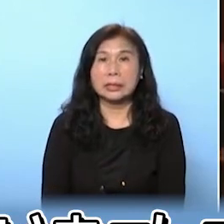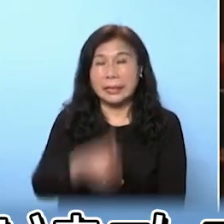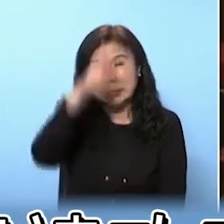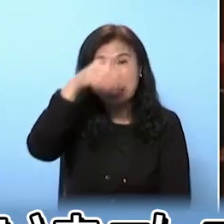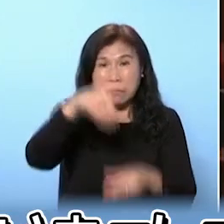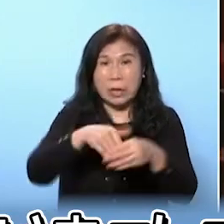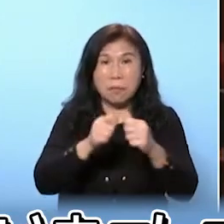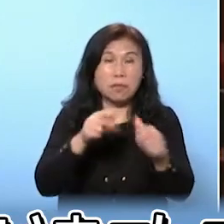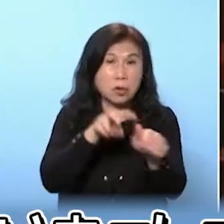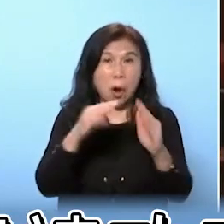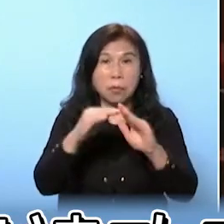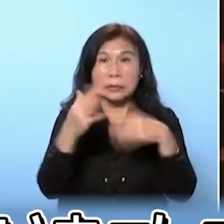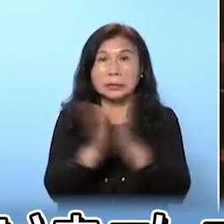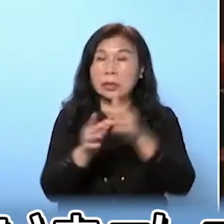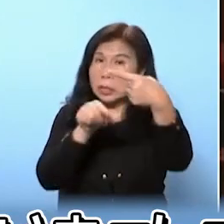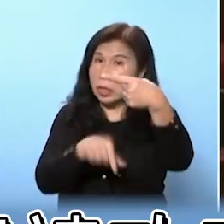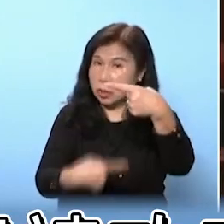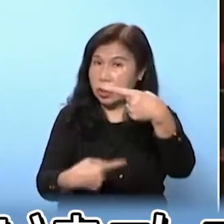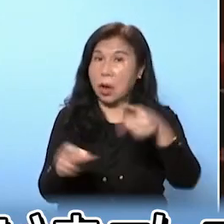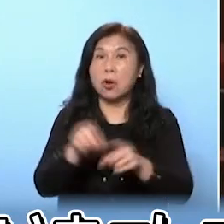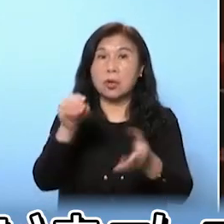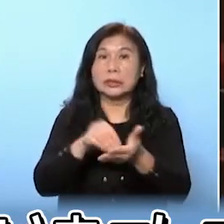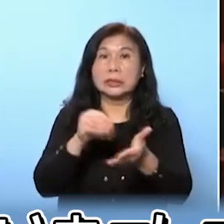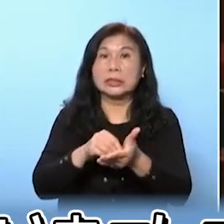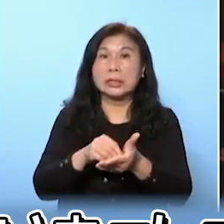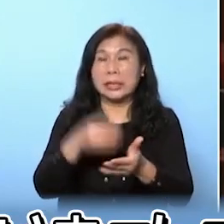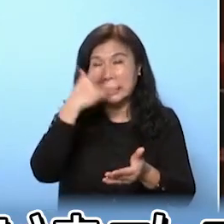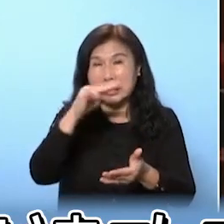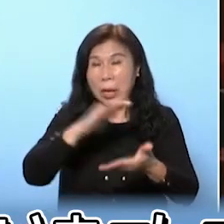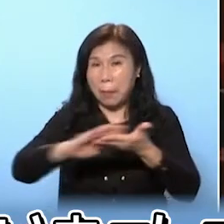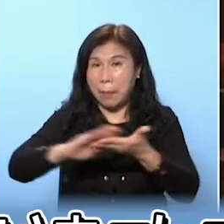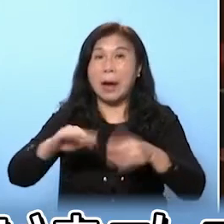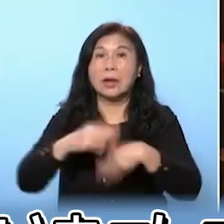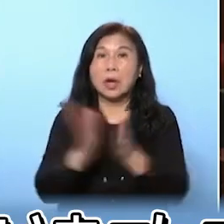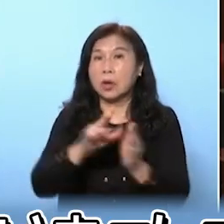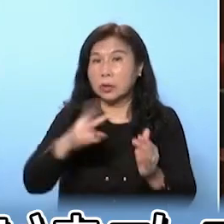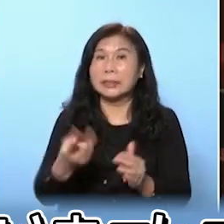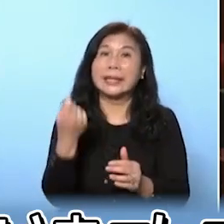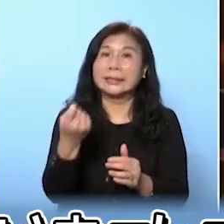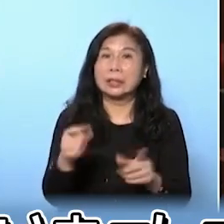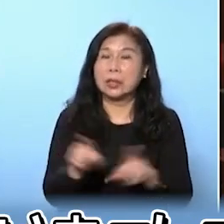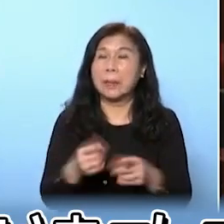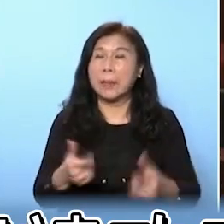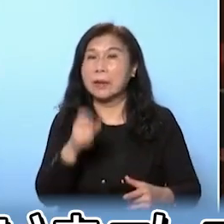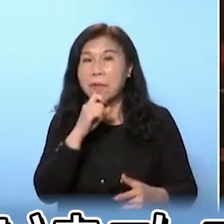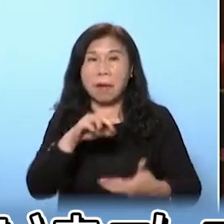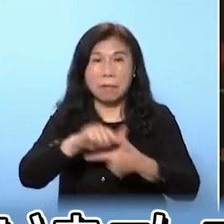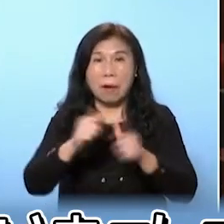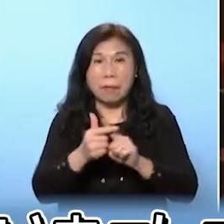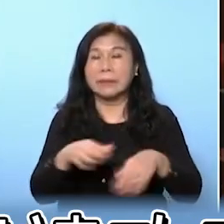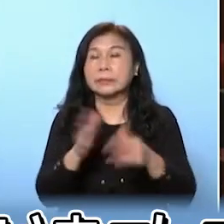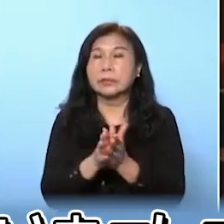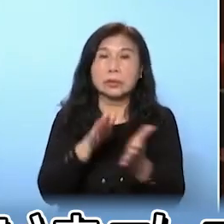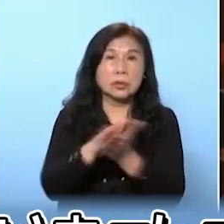会虽然在今年1月1日落实了创业板改革，实施简化转主板机制和取